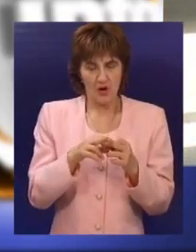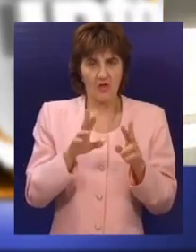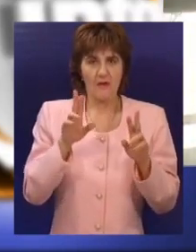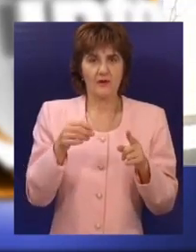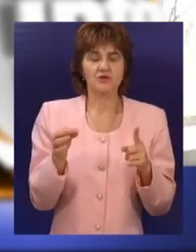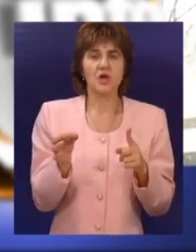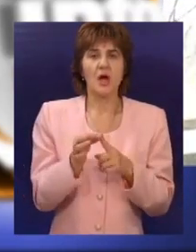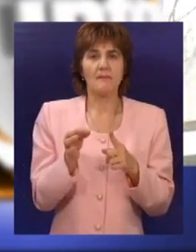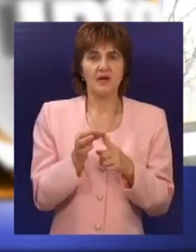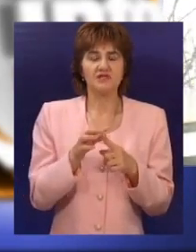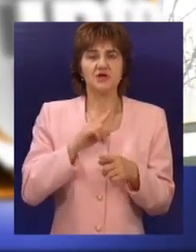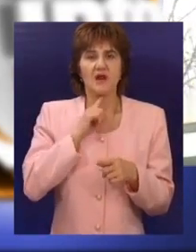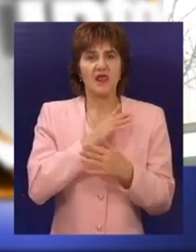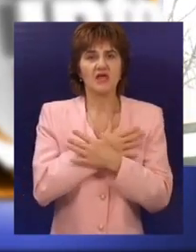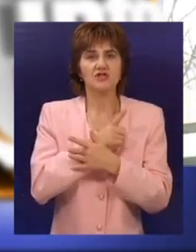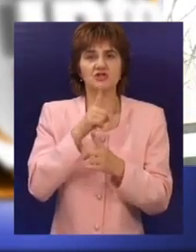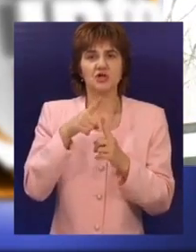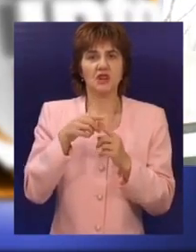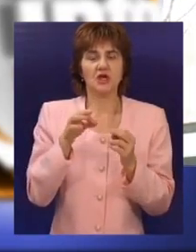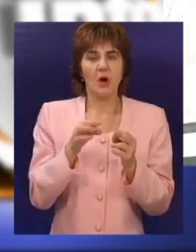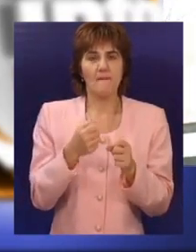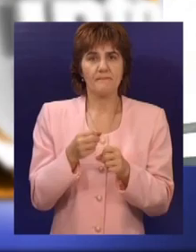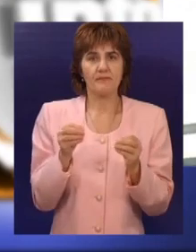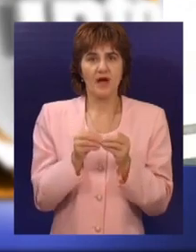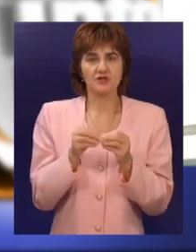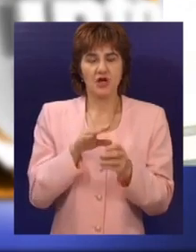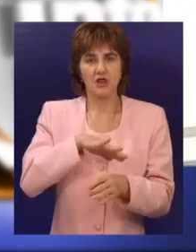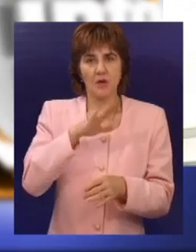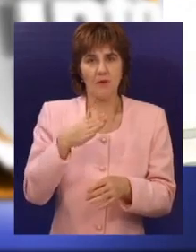i Žitko iz Bačke Topole.